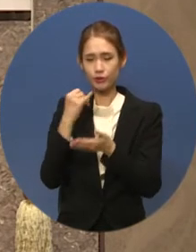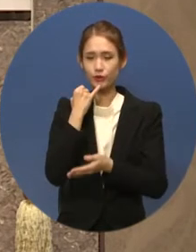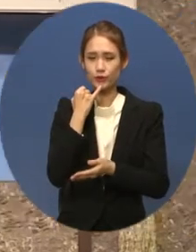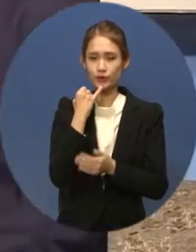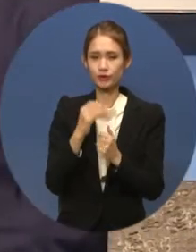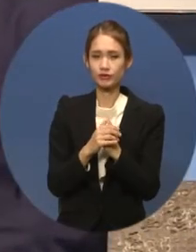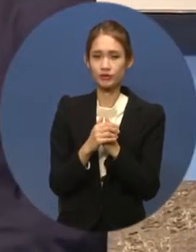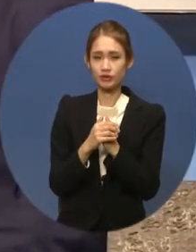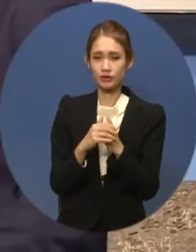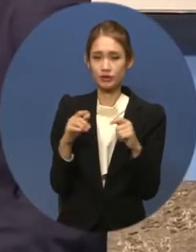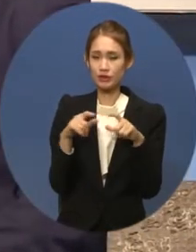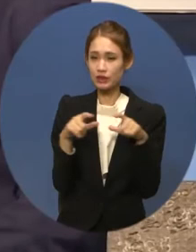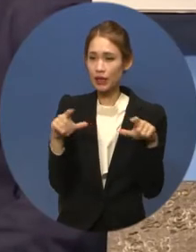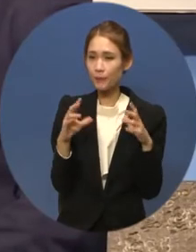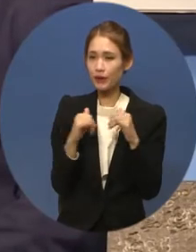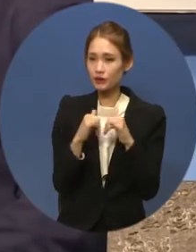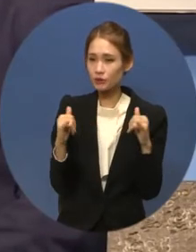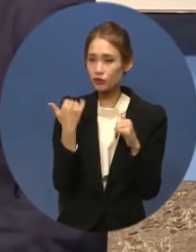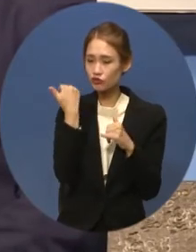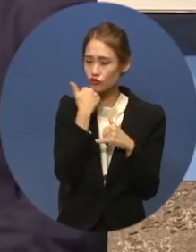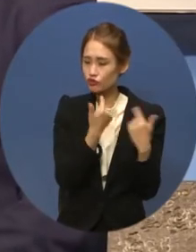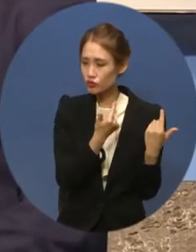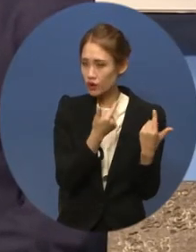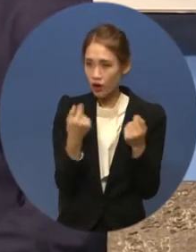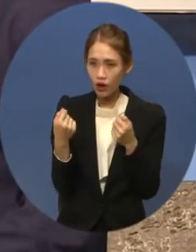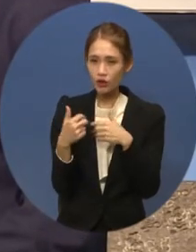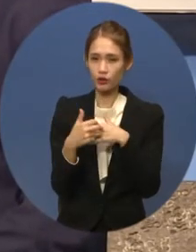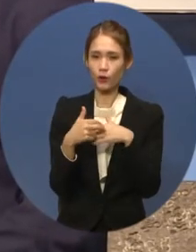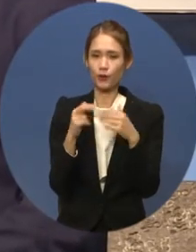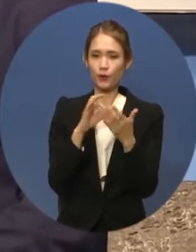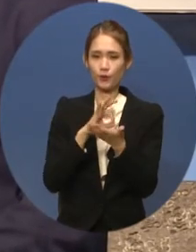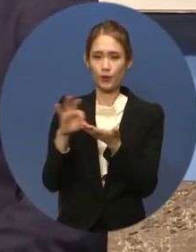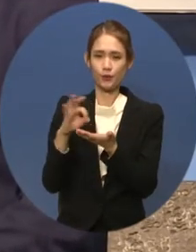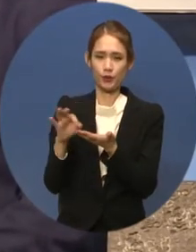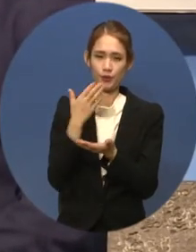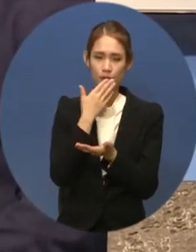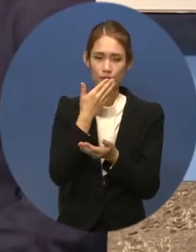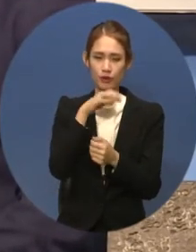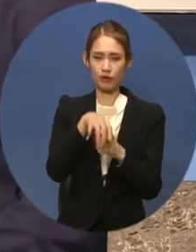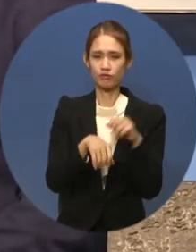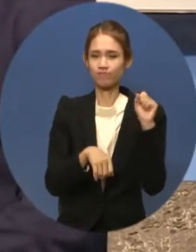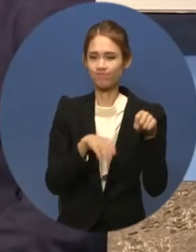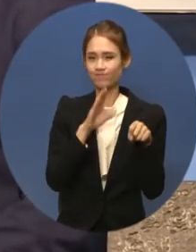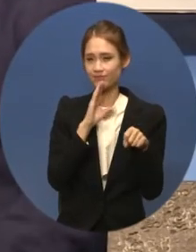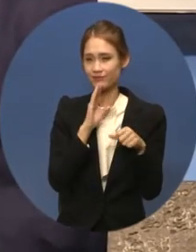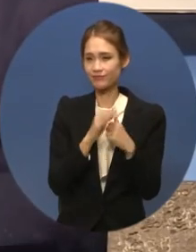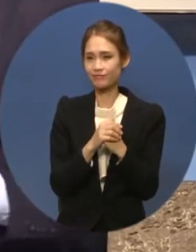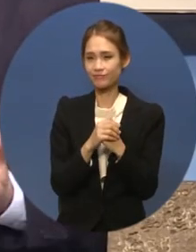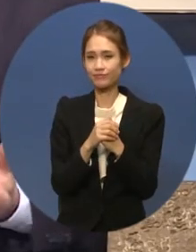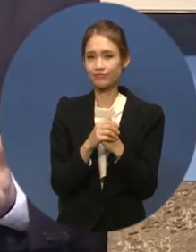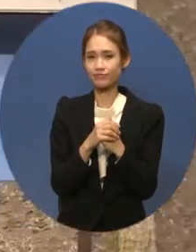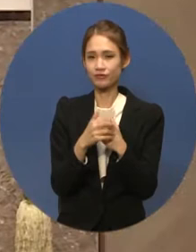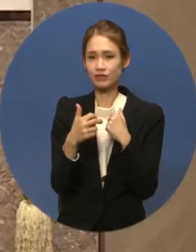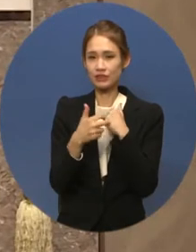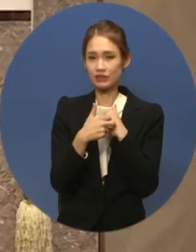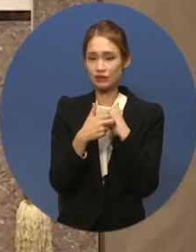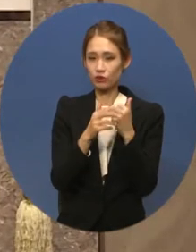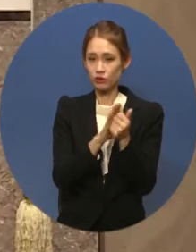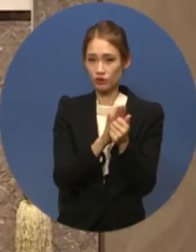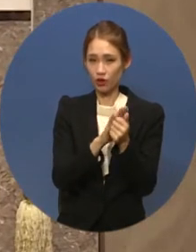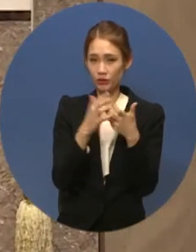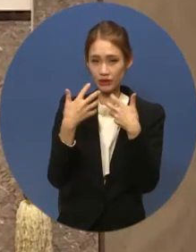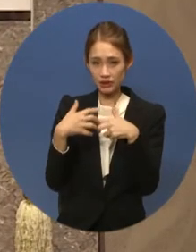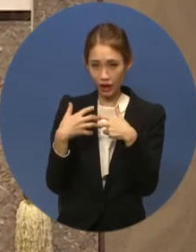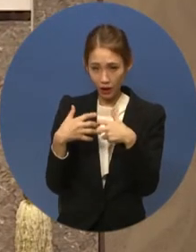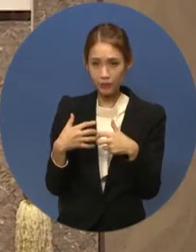어 일반 시민들도 누구나 이용이 가능 가씨 모장 였군요 예 어이가 의료 서비스 라든가 장비나